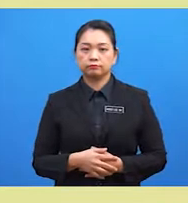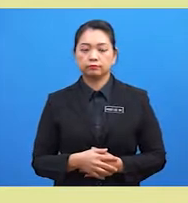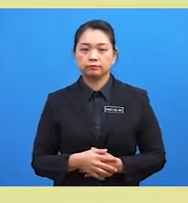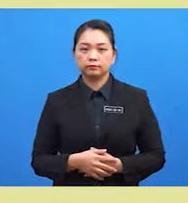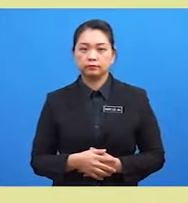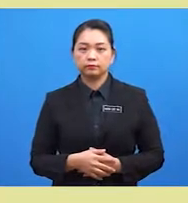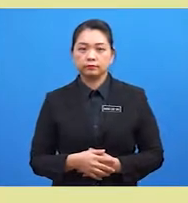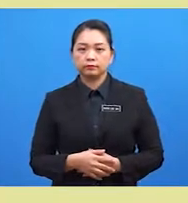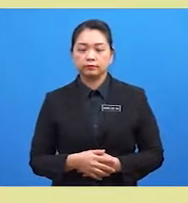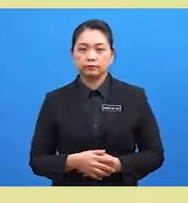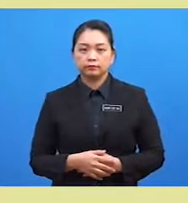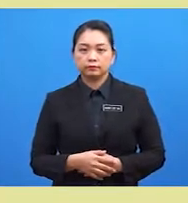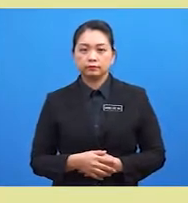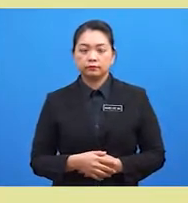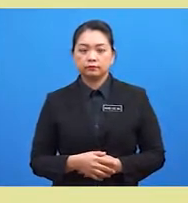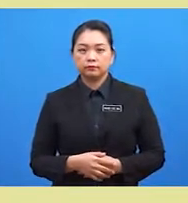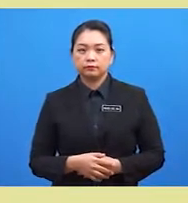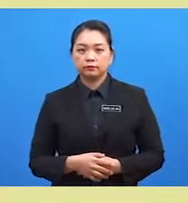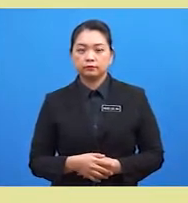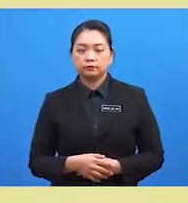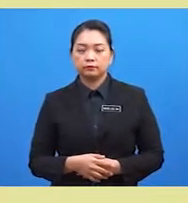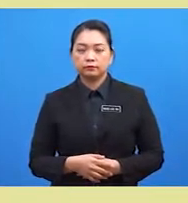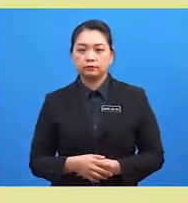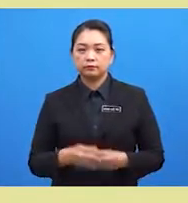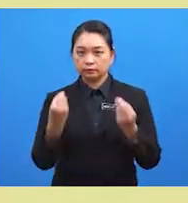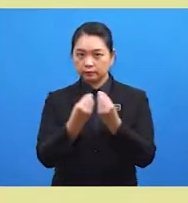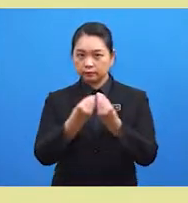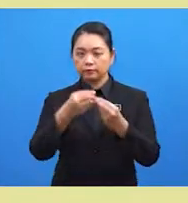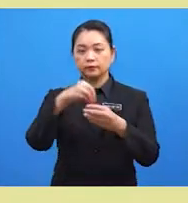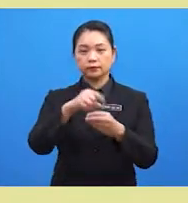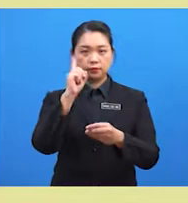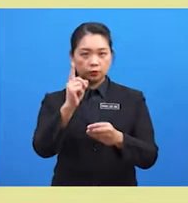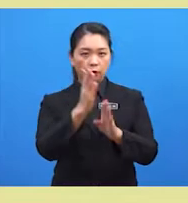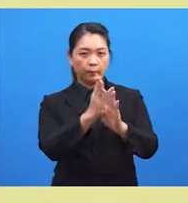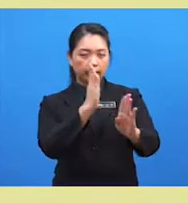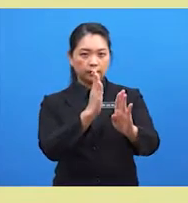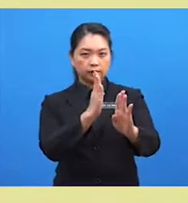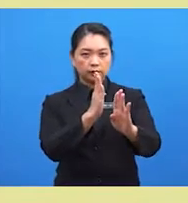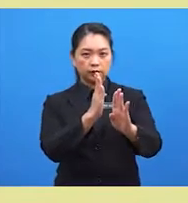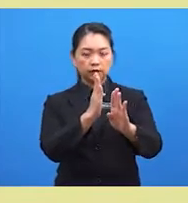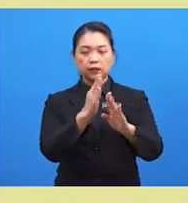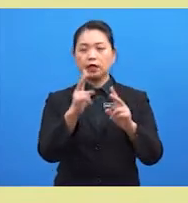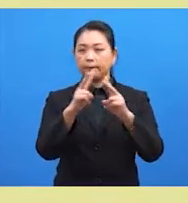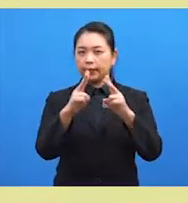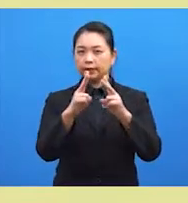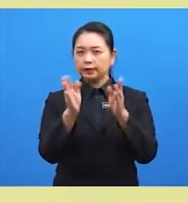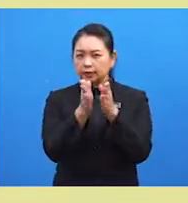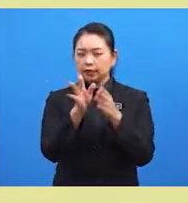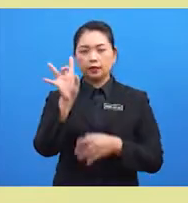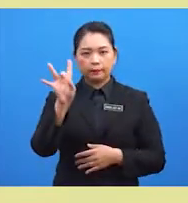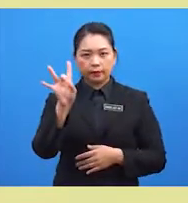ini bermaksud bilangan suku kata dalam sebaris paling sedikit ialah 8 suku